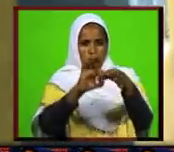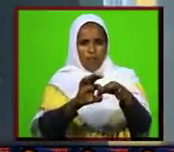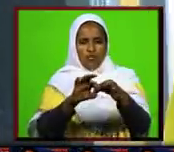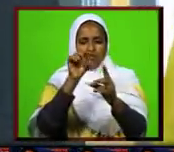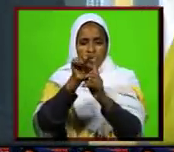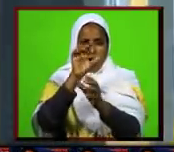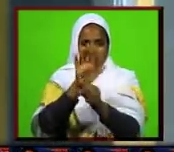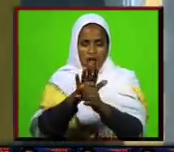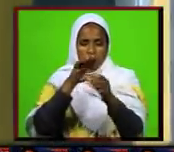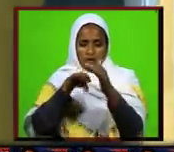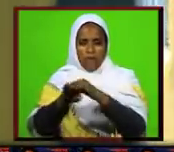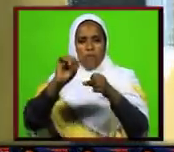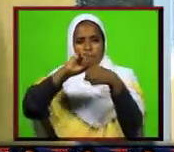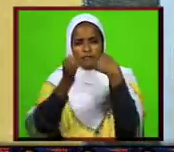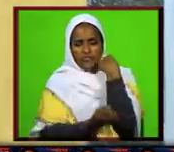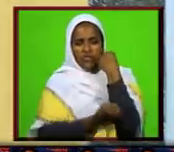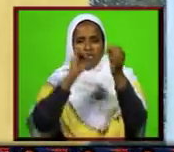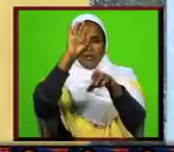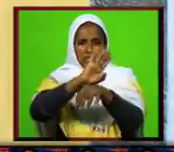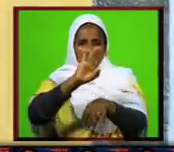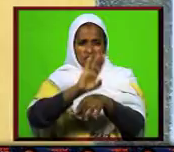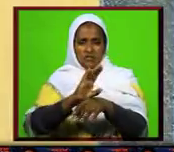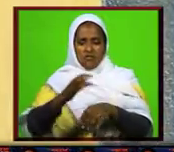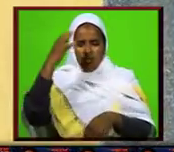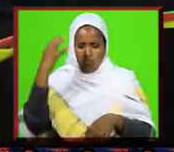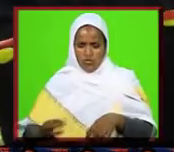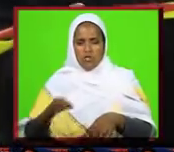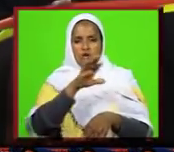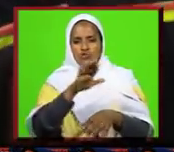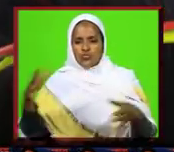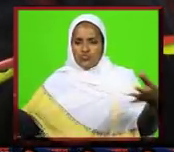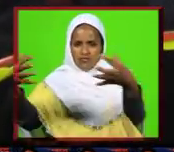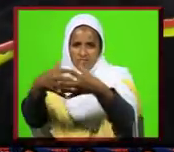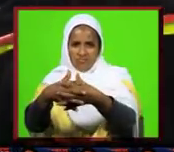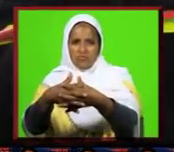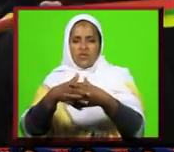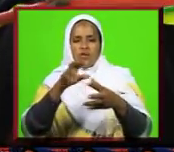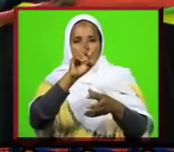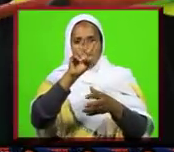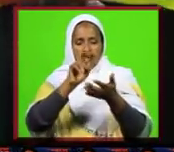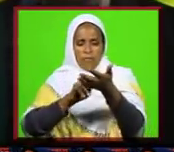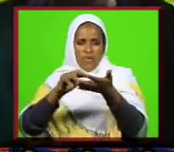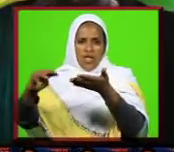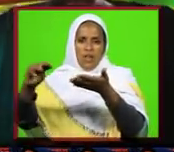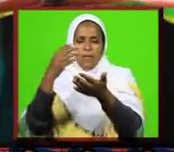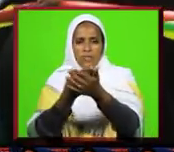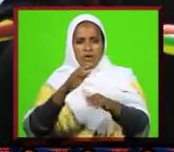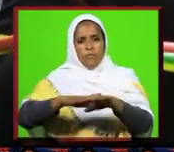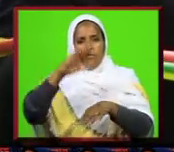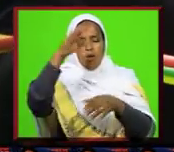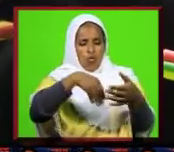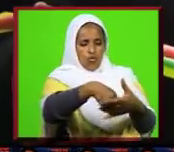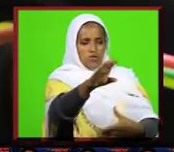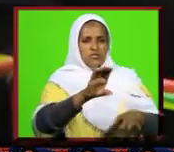ቃል በገባላቸው መሰረት የቤተ ክርስቲያንን ቁርጠኛ ልጆች በማስተባበር ከሁለት ሚሊዮን ብር በላይ ወጪ